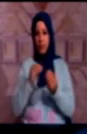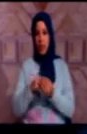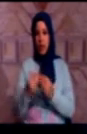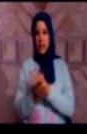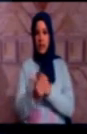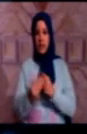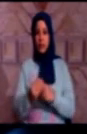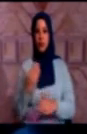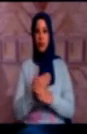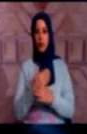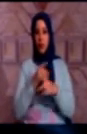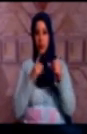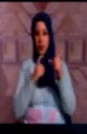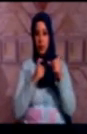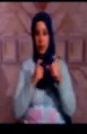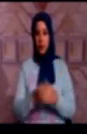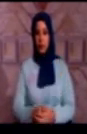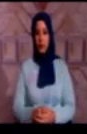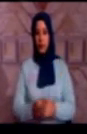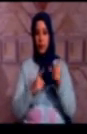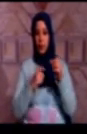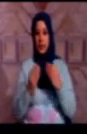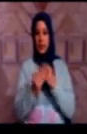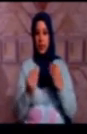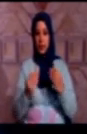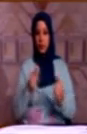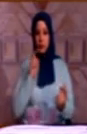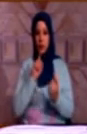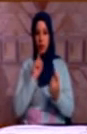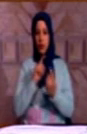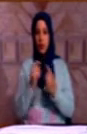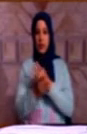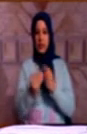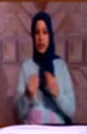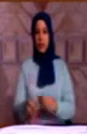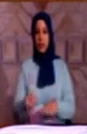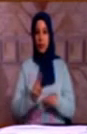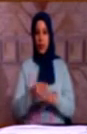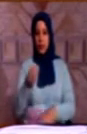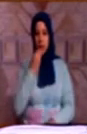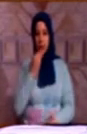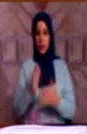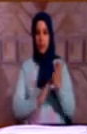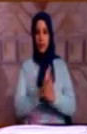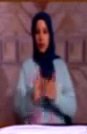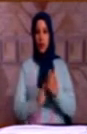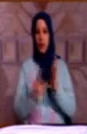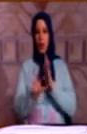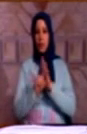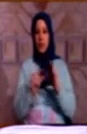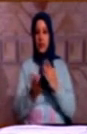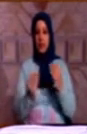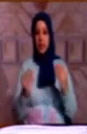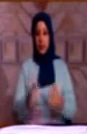الانقلابات وظروف الحروب وظروف الصراع والظروف الغذاء يعني الموضوع في